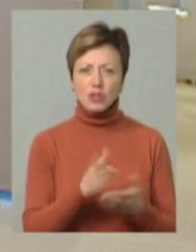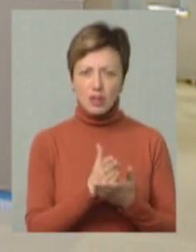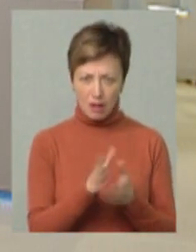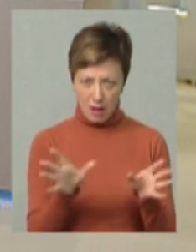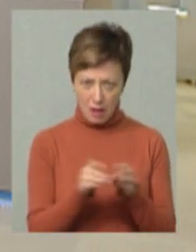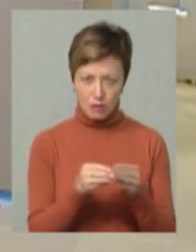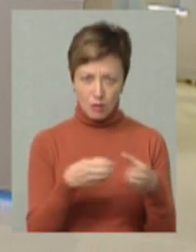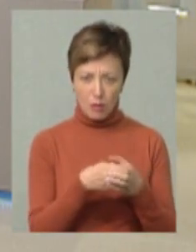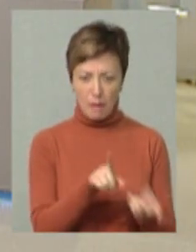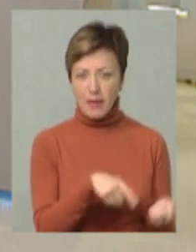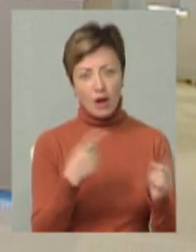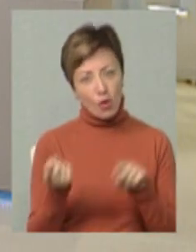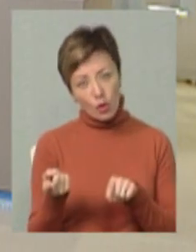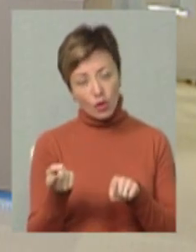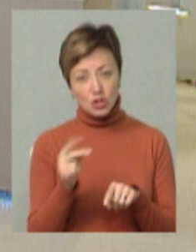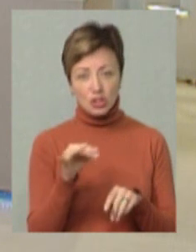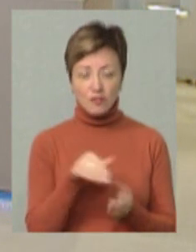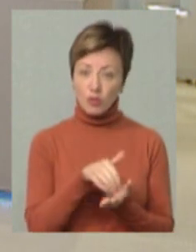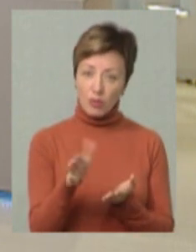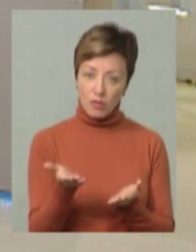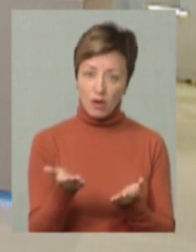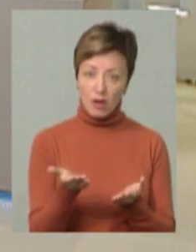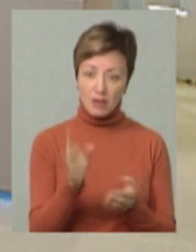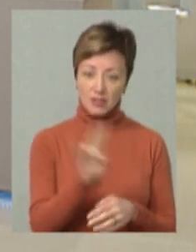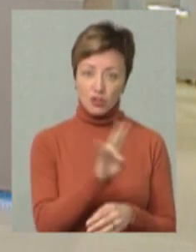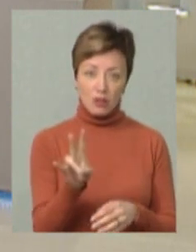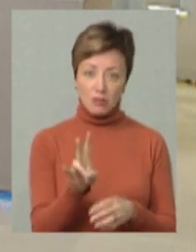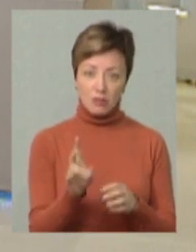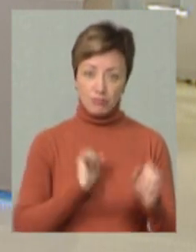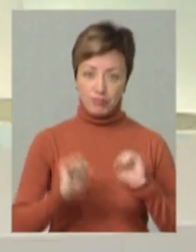вони разом зі своїми громадами переходять? Чи є такі, що громада перейшла, священик?